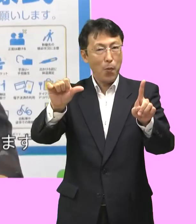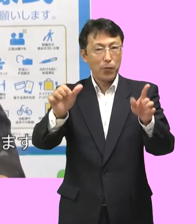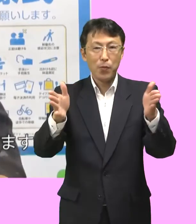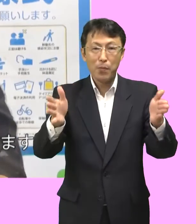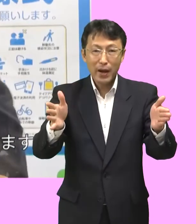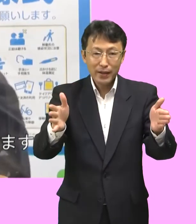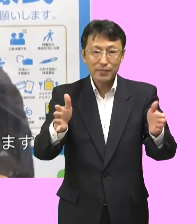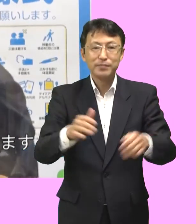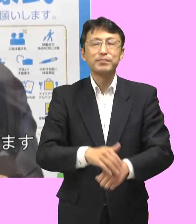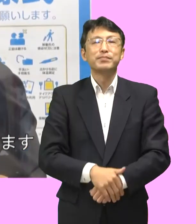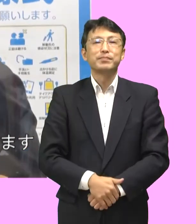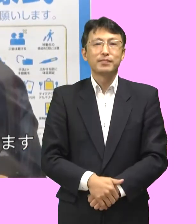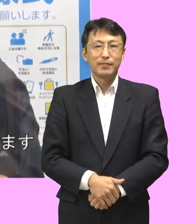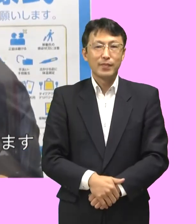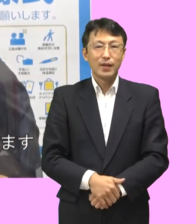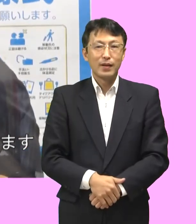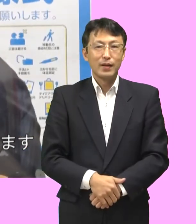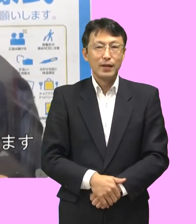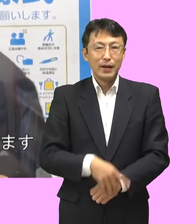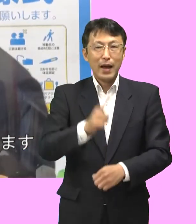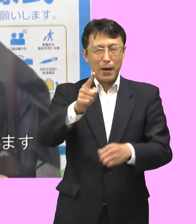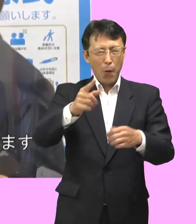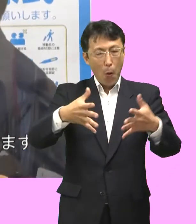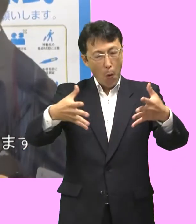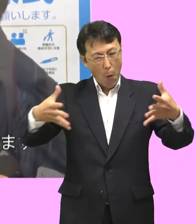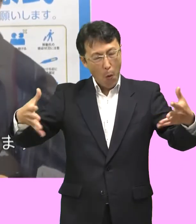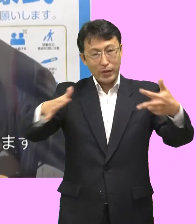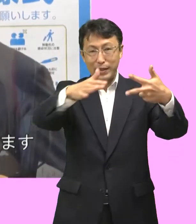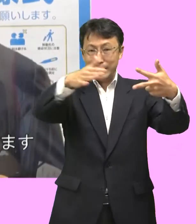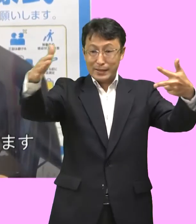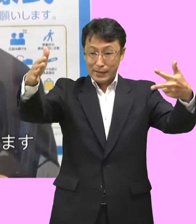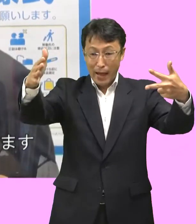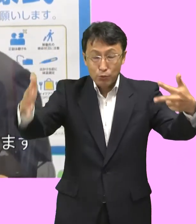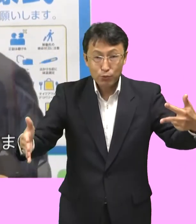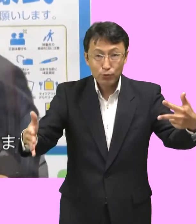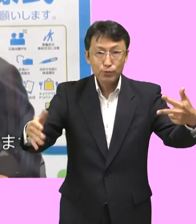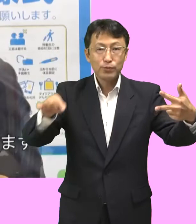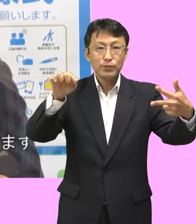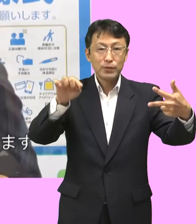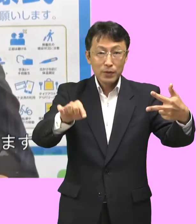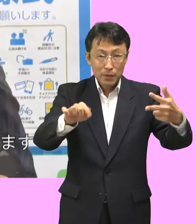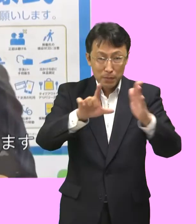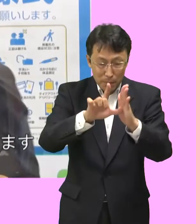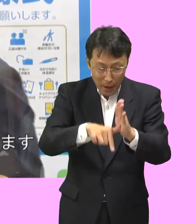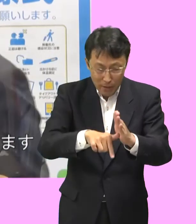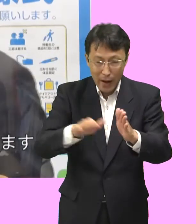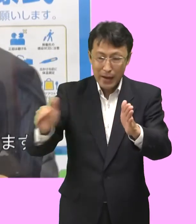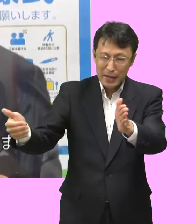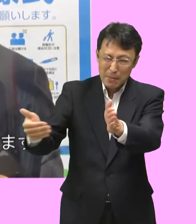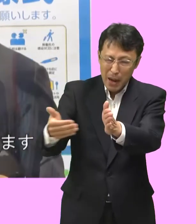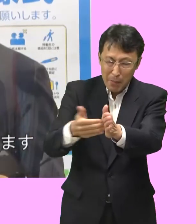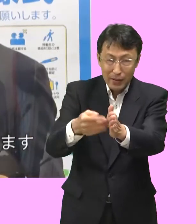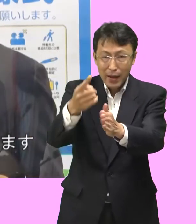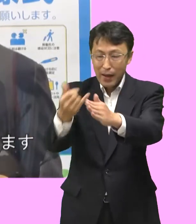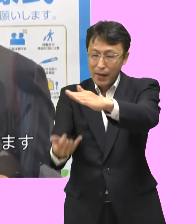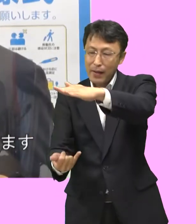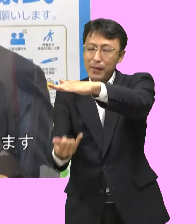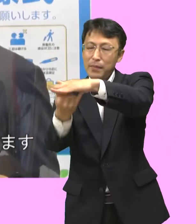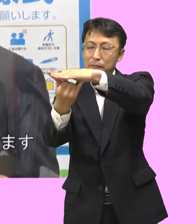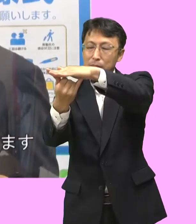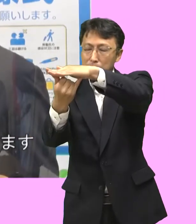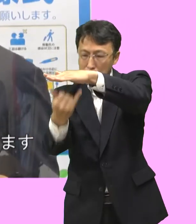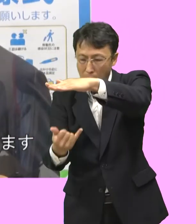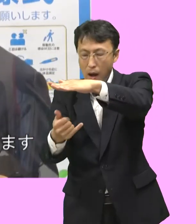の比較的大きな施設に関しては、まあ、これまで収容人数の中の 50% 以内